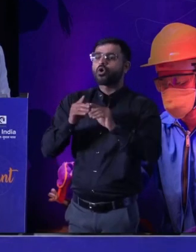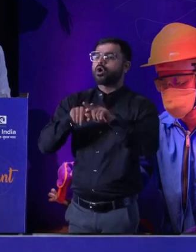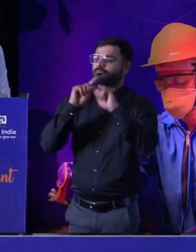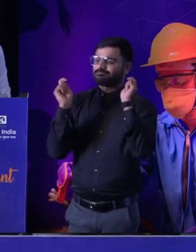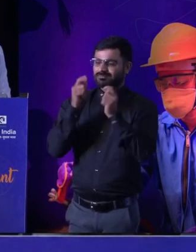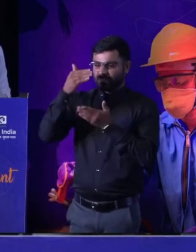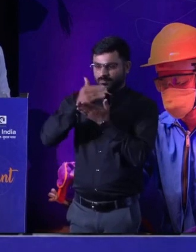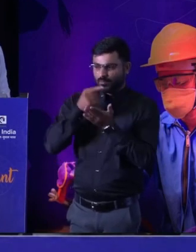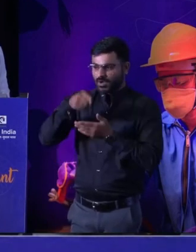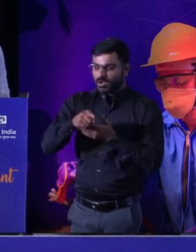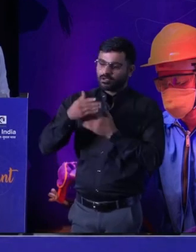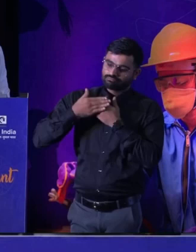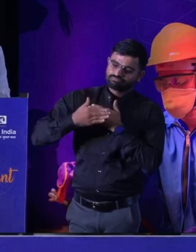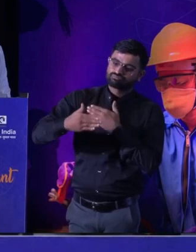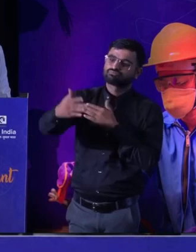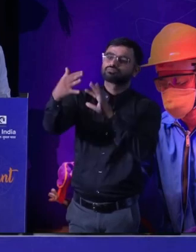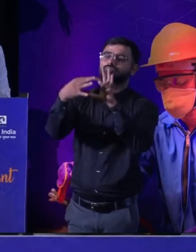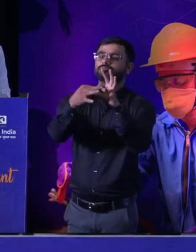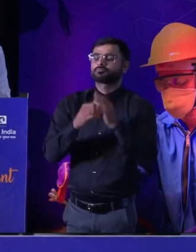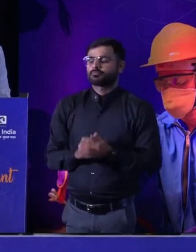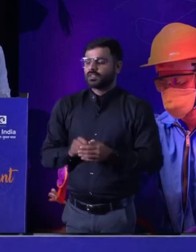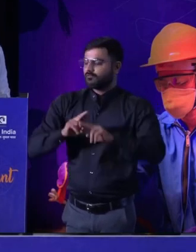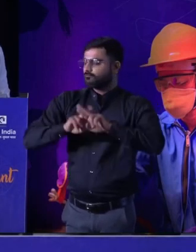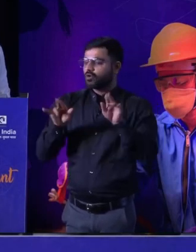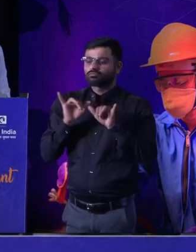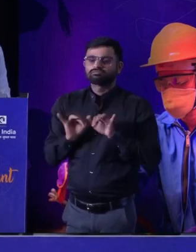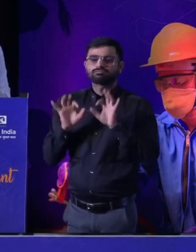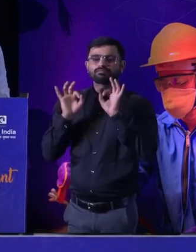समारोह जब एक परंपरा बन जाएगी पूरी